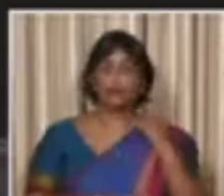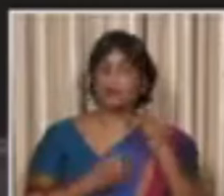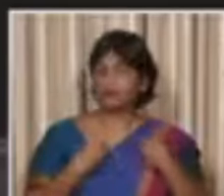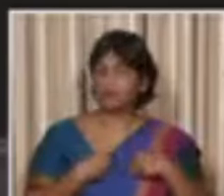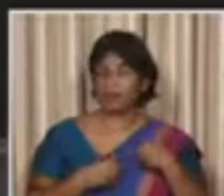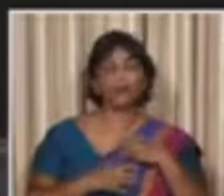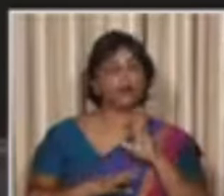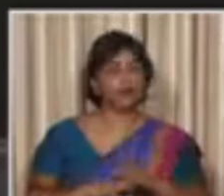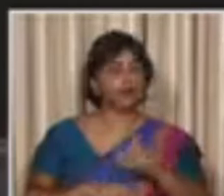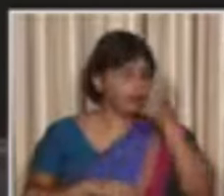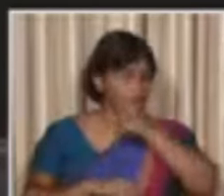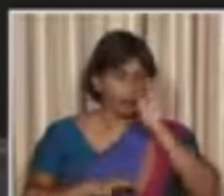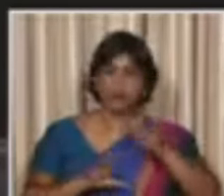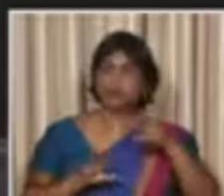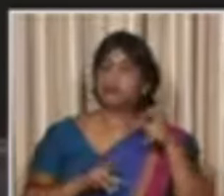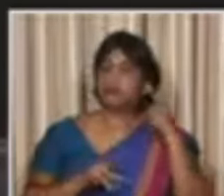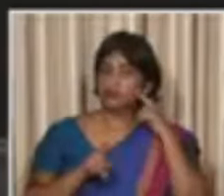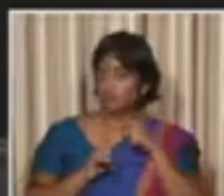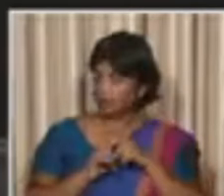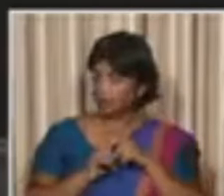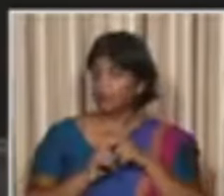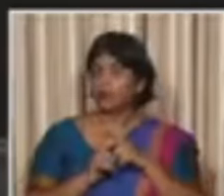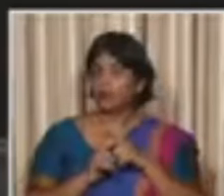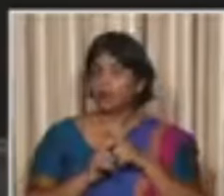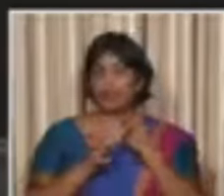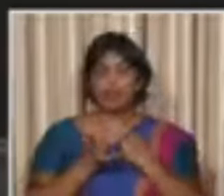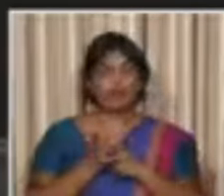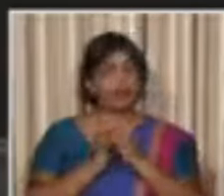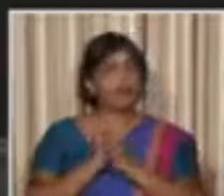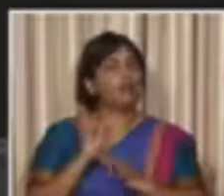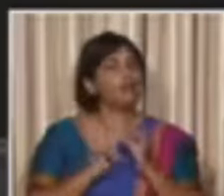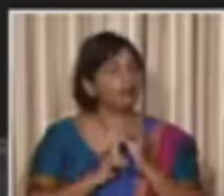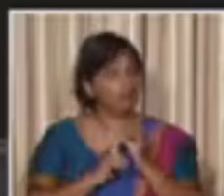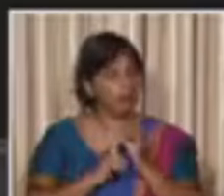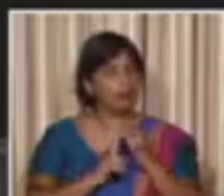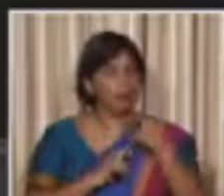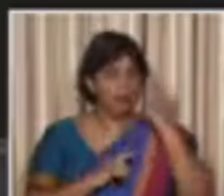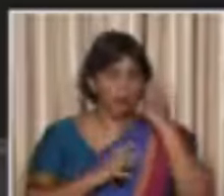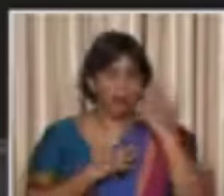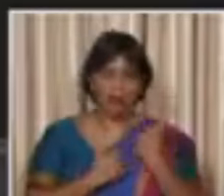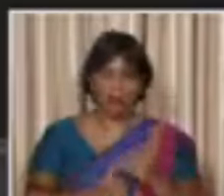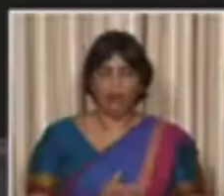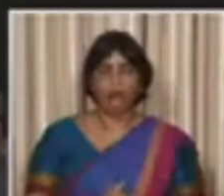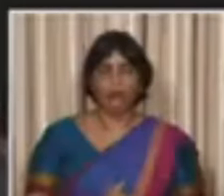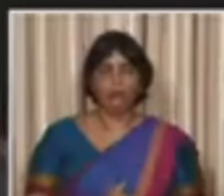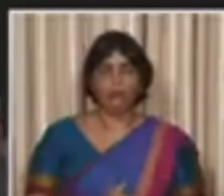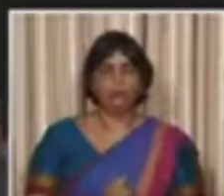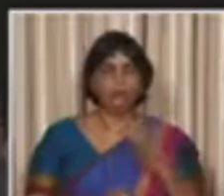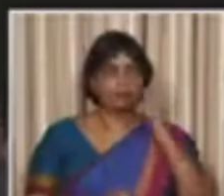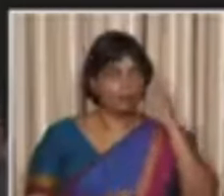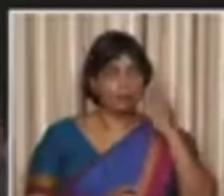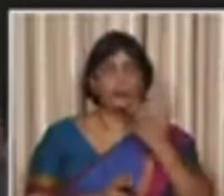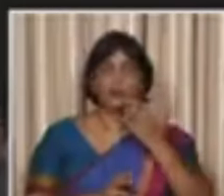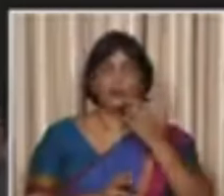අලාභයක් පාඩුවක් වංචාවක් පිළිබඳව අපේ රවුෆවකින් මමතුමා දැනගන්න ලැබුණා. විශේෂයෙන්ම